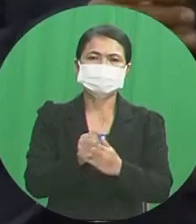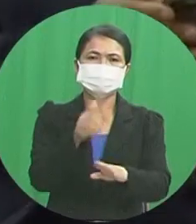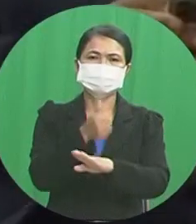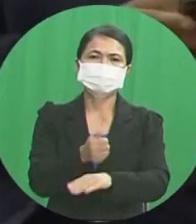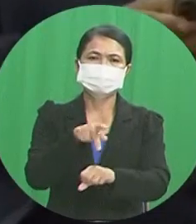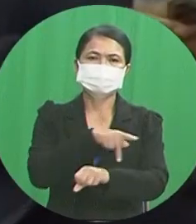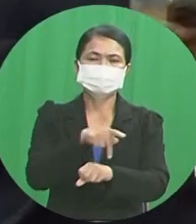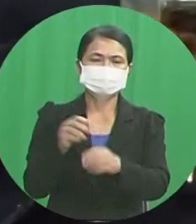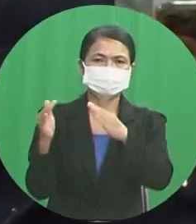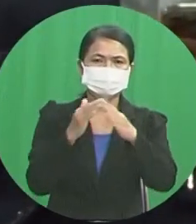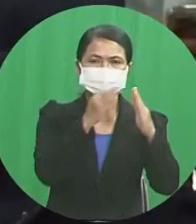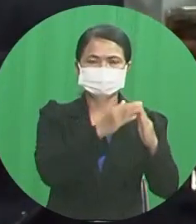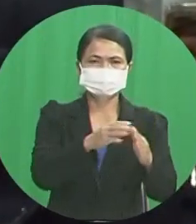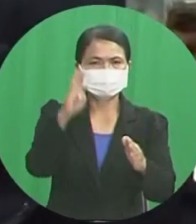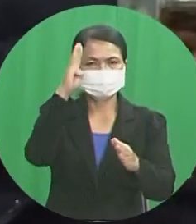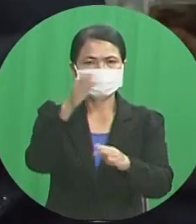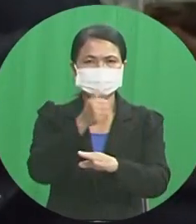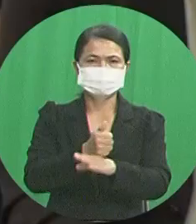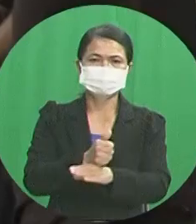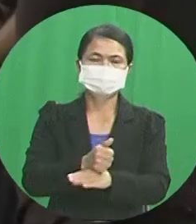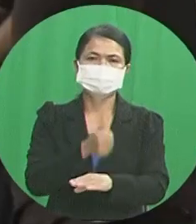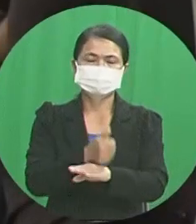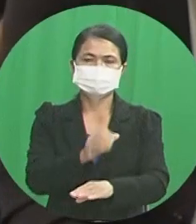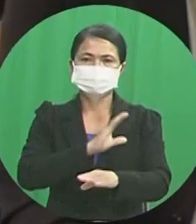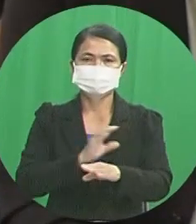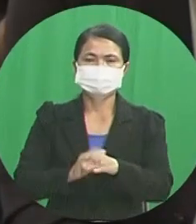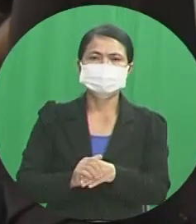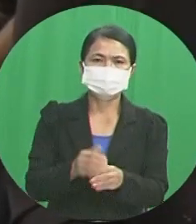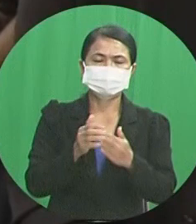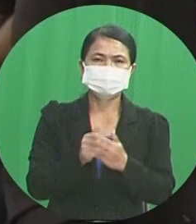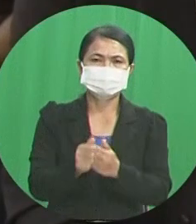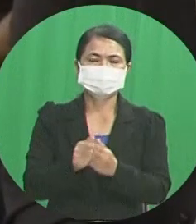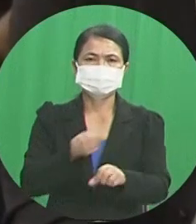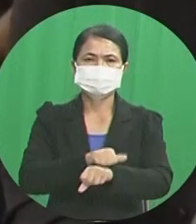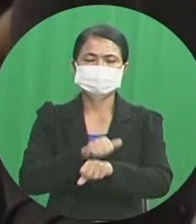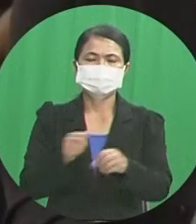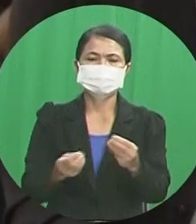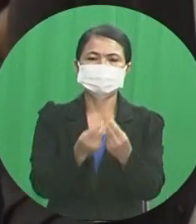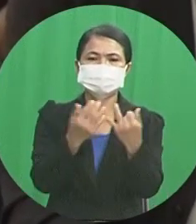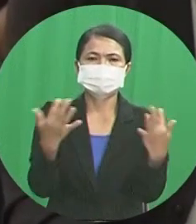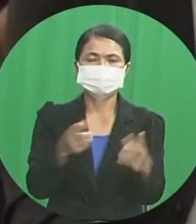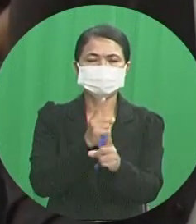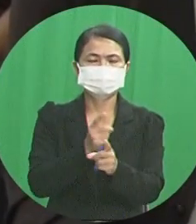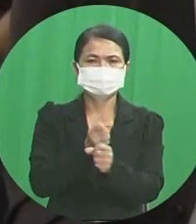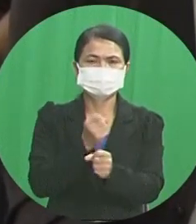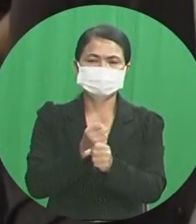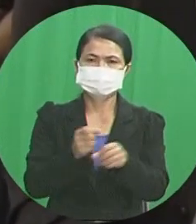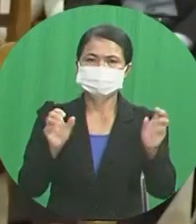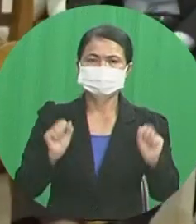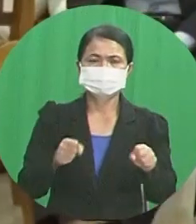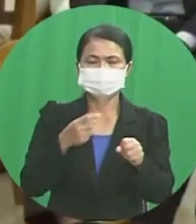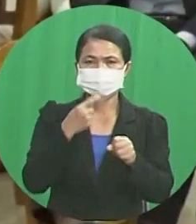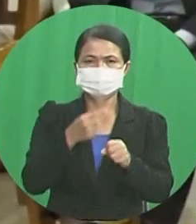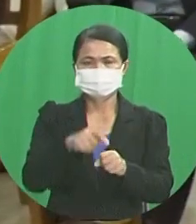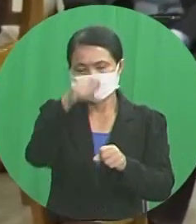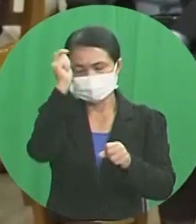ខេត្តរាជធានីមេបញ្ជាការស្នងការព្រោះថ្នាក់ដឹកនាំមានការងារជាច្រើនដែលត្រូវធ្វើតែអាចនិយាយតែ